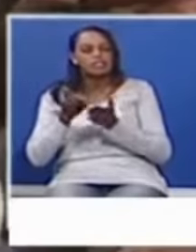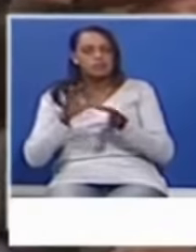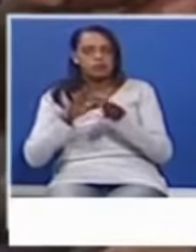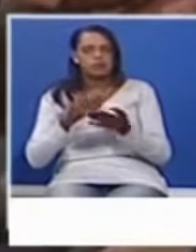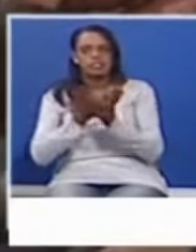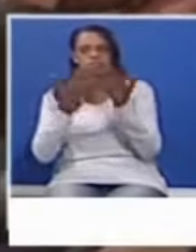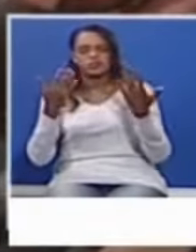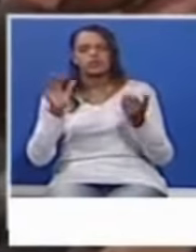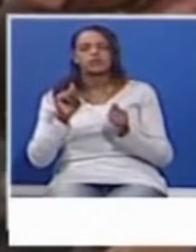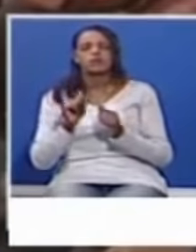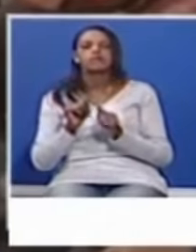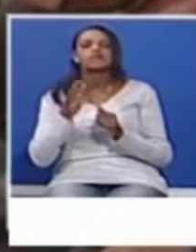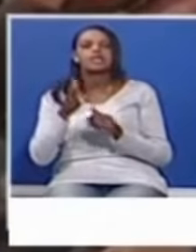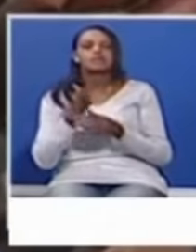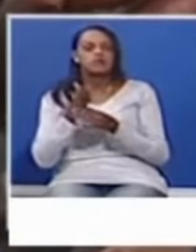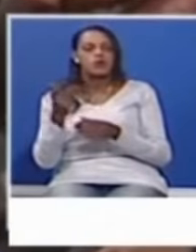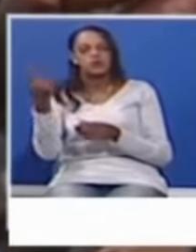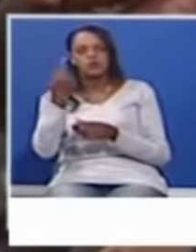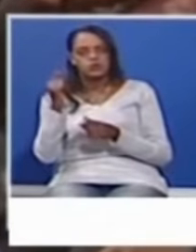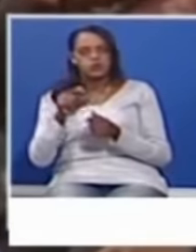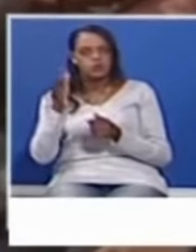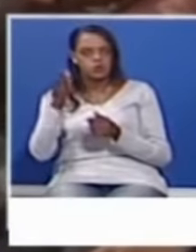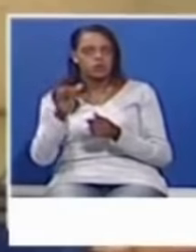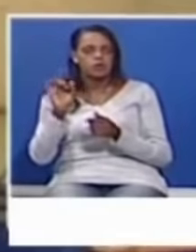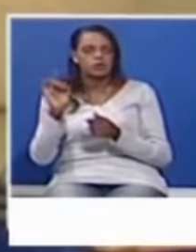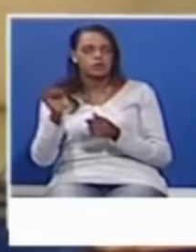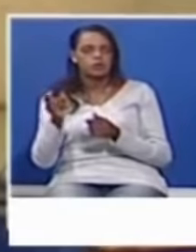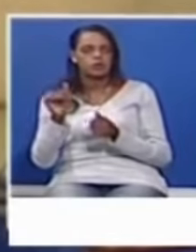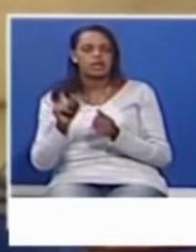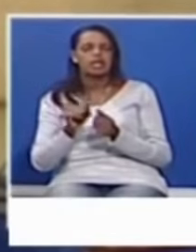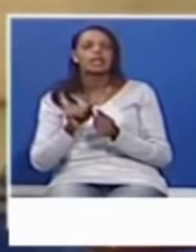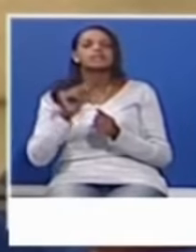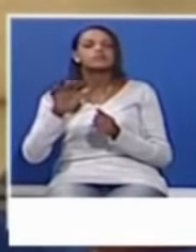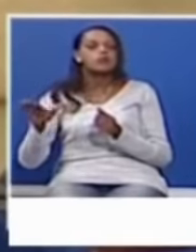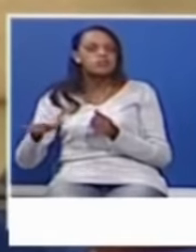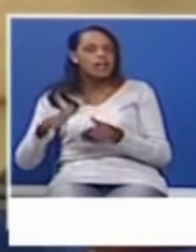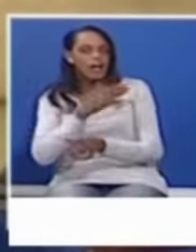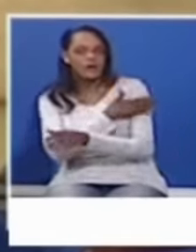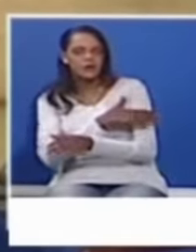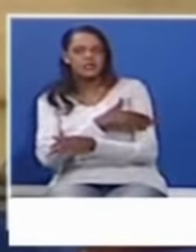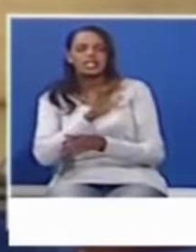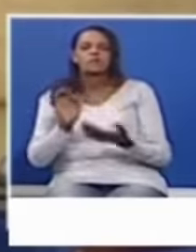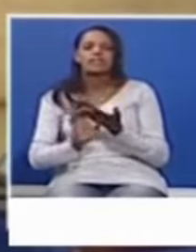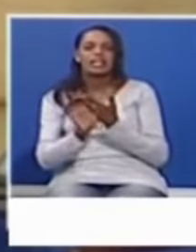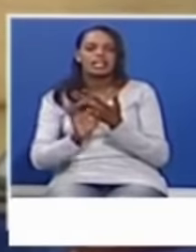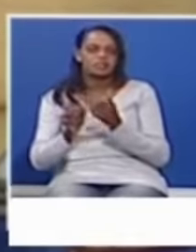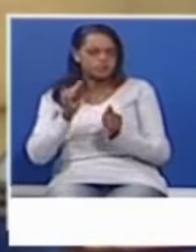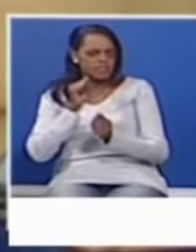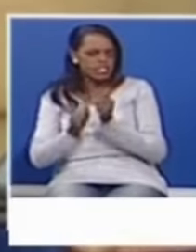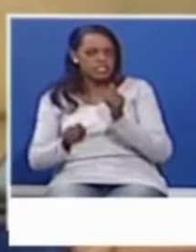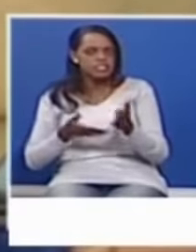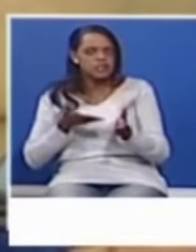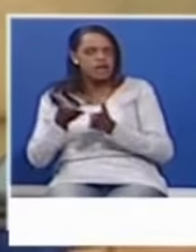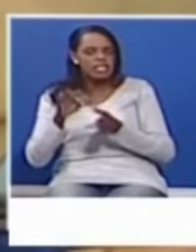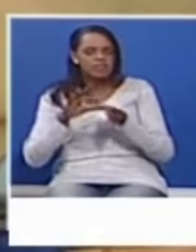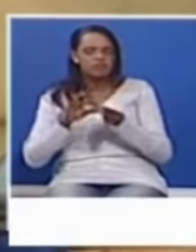ገሊጹ። ዋና ዳይረክተር ክፍሊ ቱሪዝም ዞባ ደቡብ ወይዘሮ ኣስመረት ኣብርሃ ብወገና ትካላት ወሃብቲ ኣገልግሎት ኣብ ምክልኻልን ምግታእን ተመሓላለፍቲ